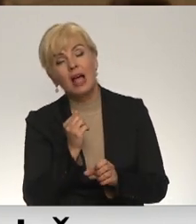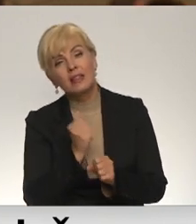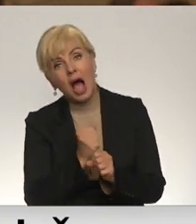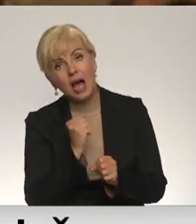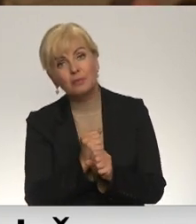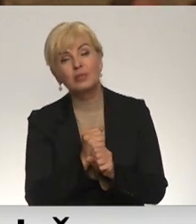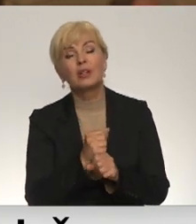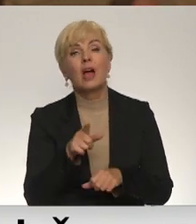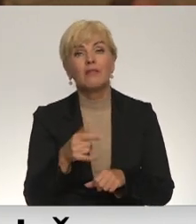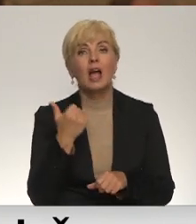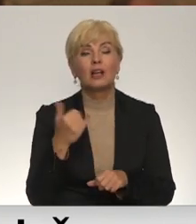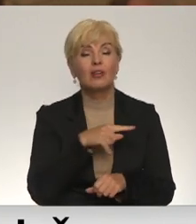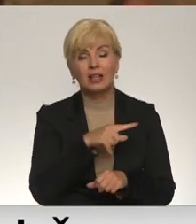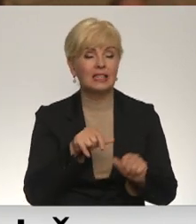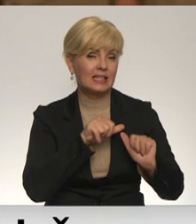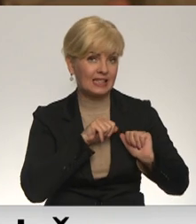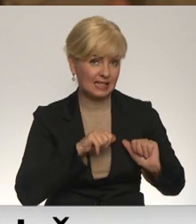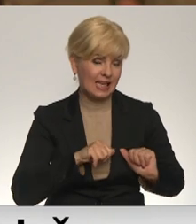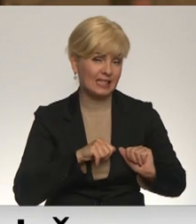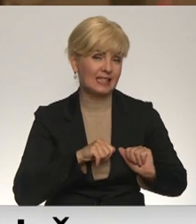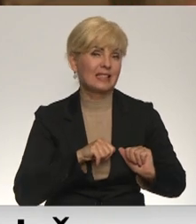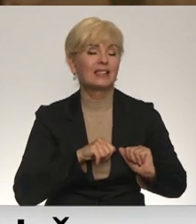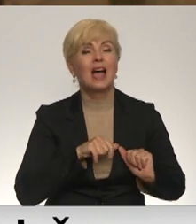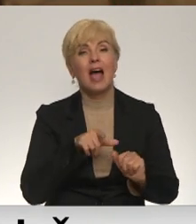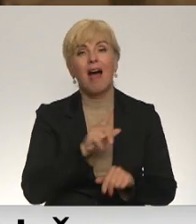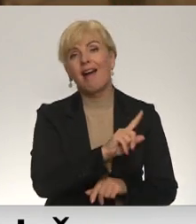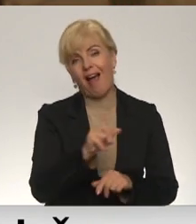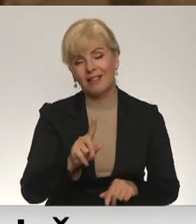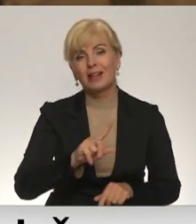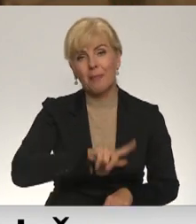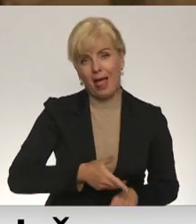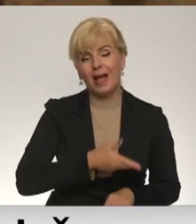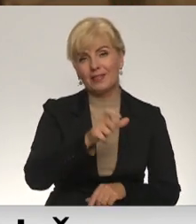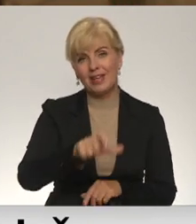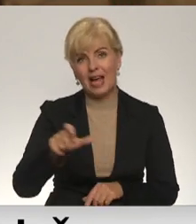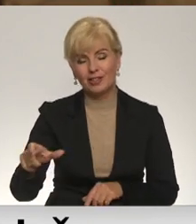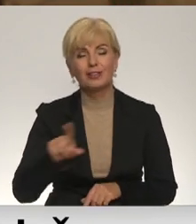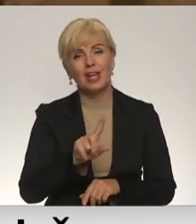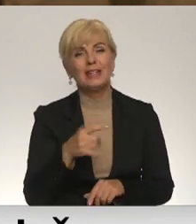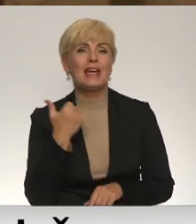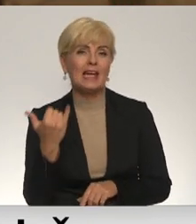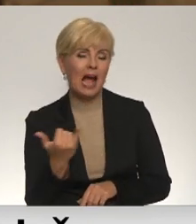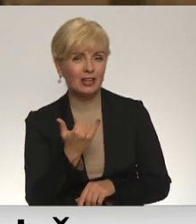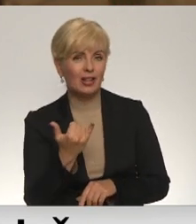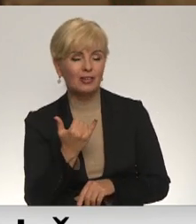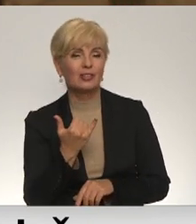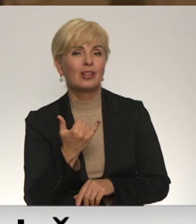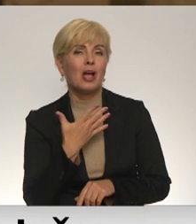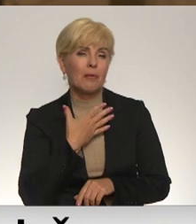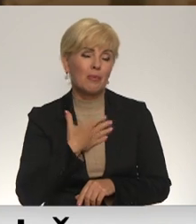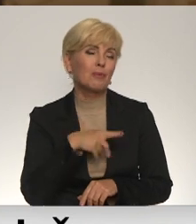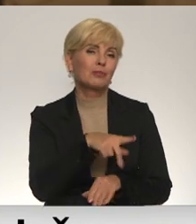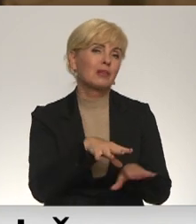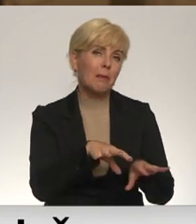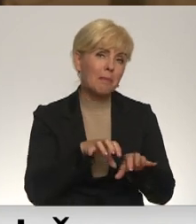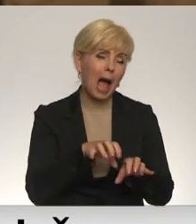Un tas viņus aizrautā līdz sirds dziļumiem. Un, man liekas, no mums katram Latvijas iedzīvotājiem ir tā kaut kāda aizraušanās, kas mūs aizrauj, un ap to arī